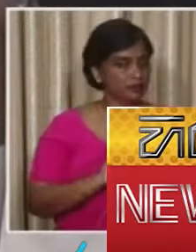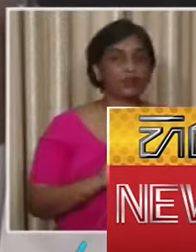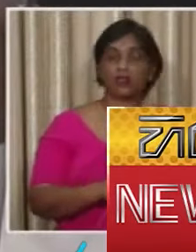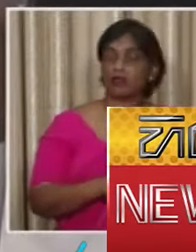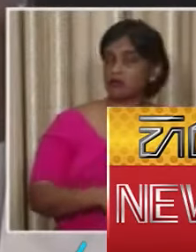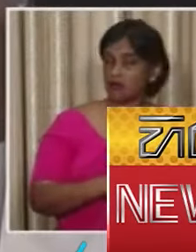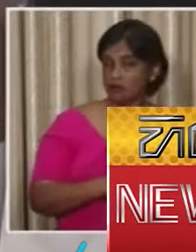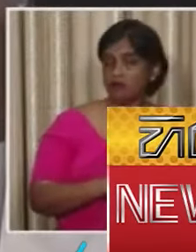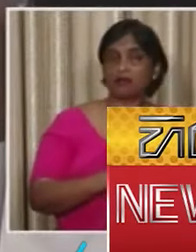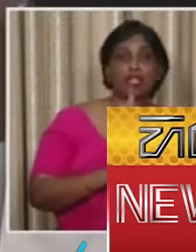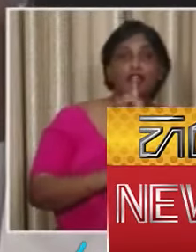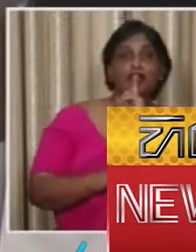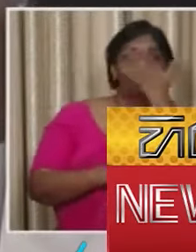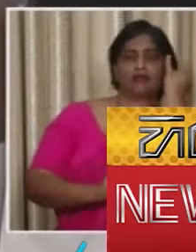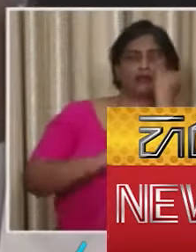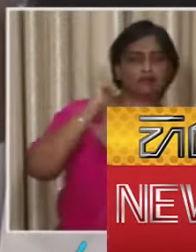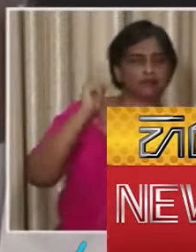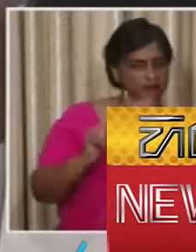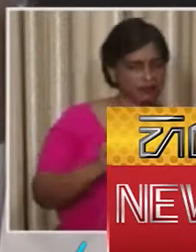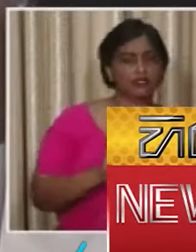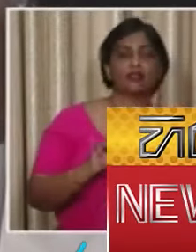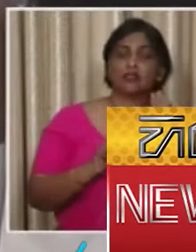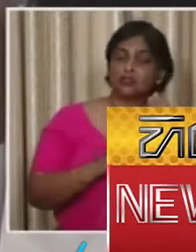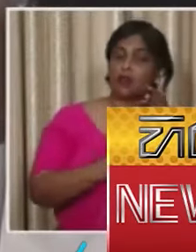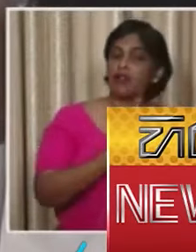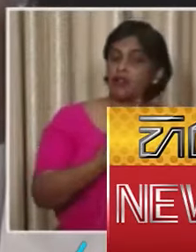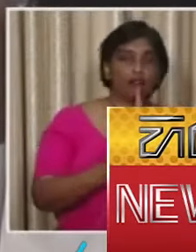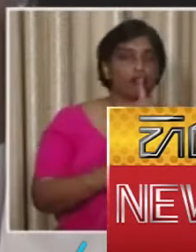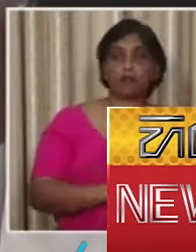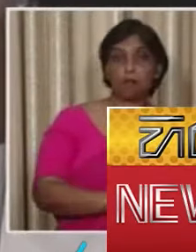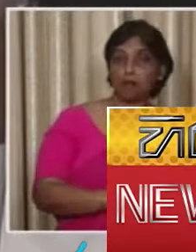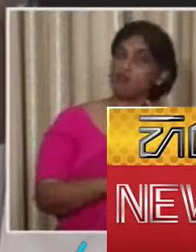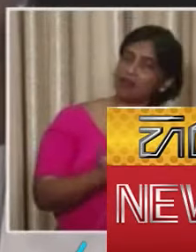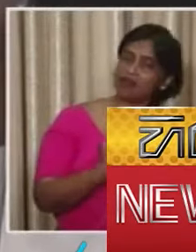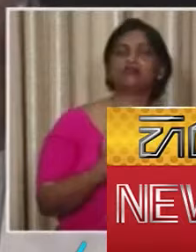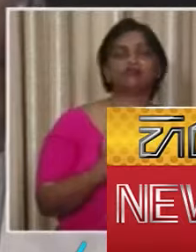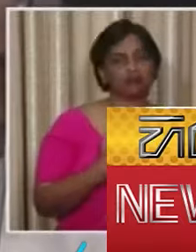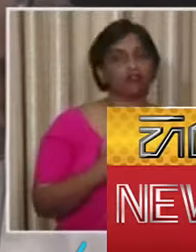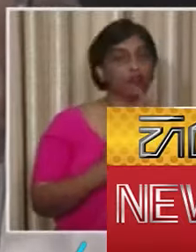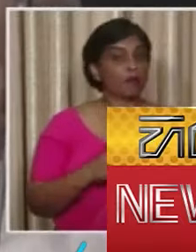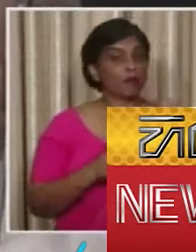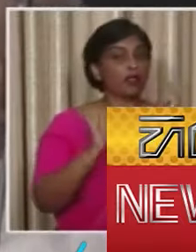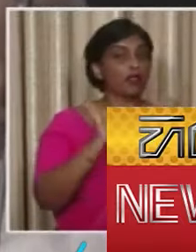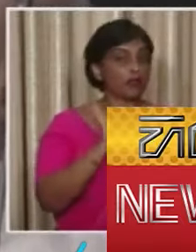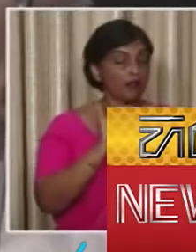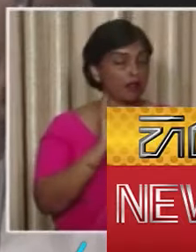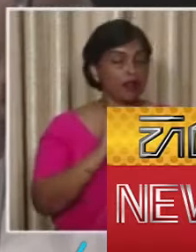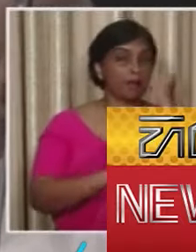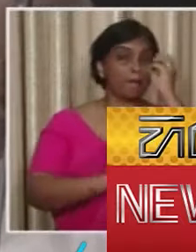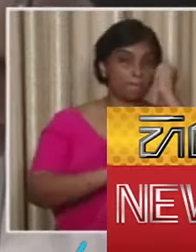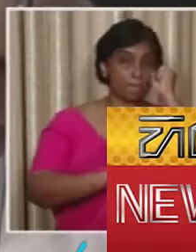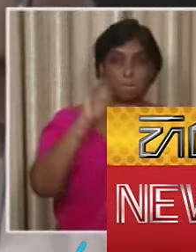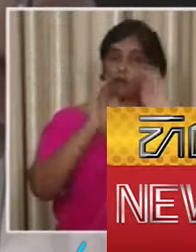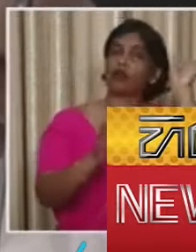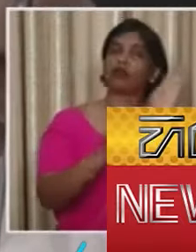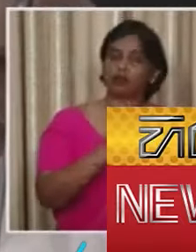රජය ඉල්ලුම් කළේ නැහැ කියා දොස් කියන. තවත් සමහරු කියන උන්ට බලය ලැබුණාම මූලික ණය මුදලෙන් 50%